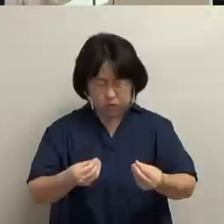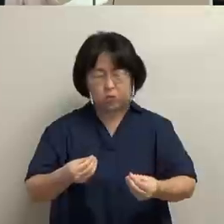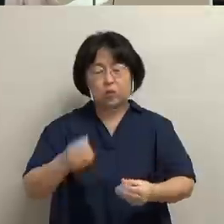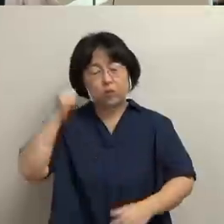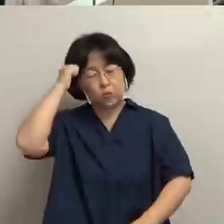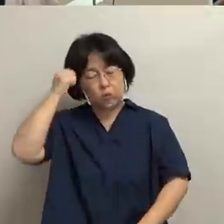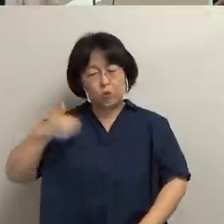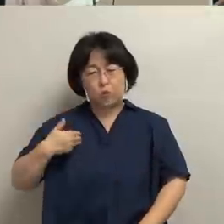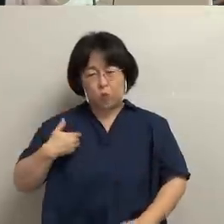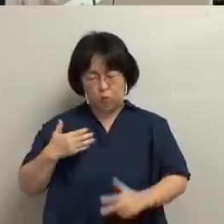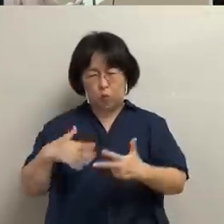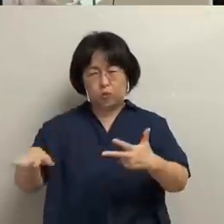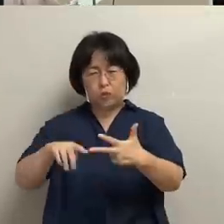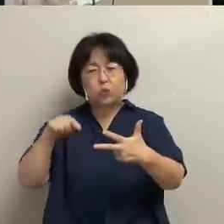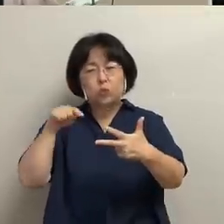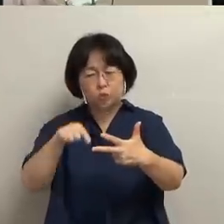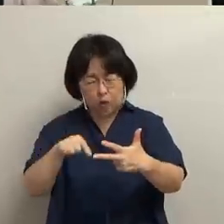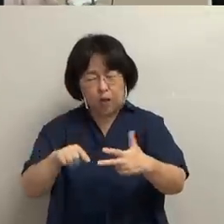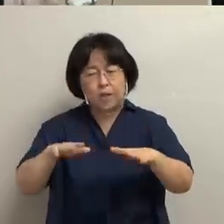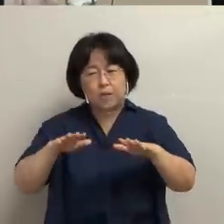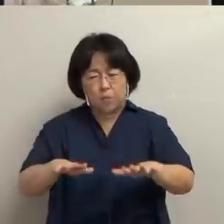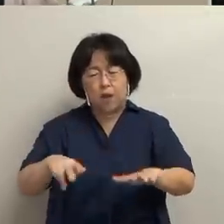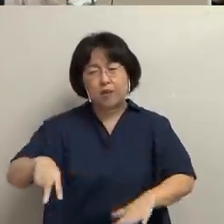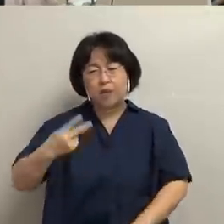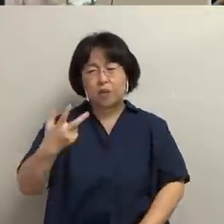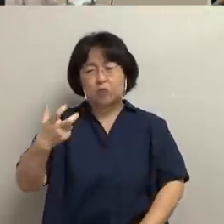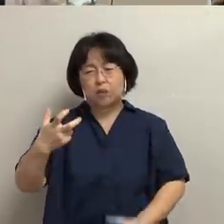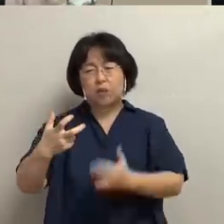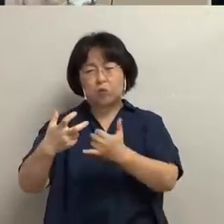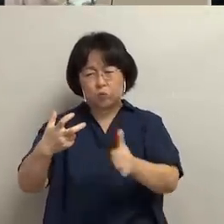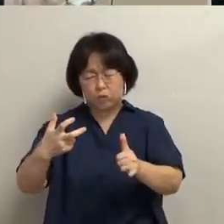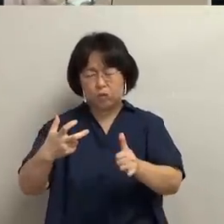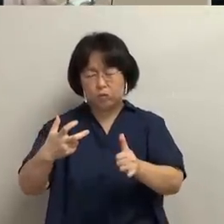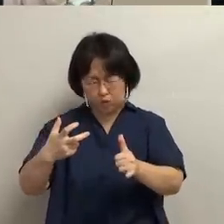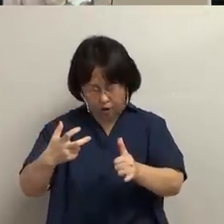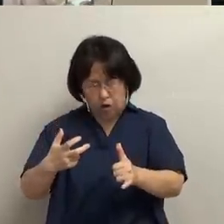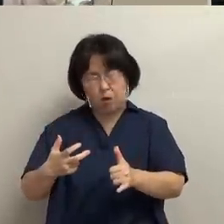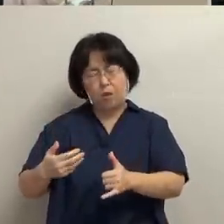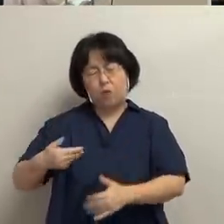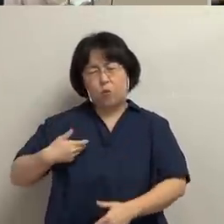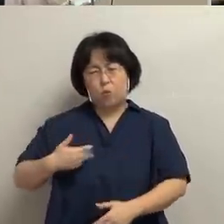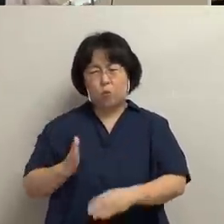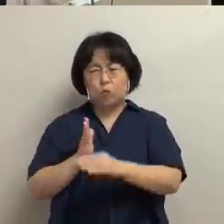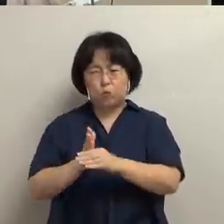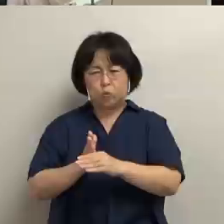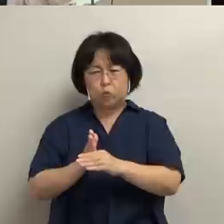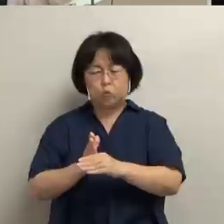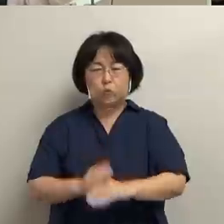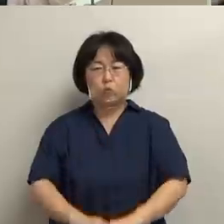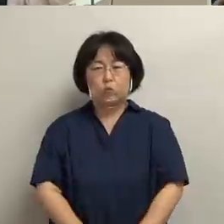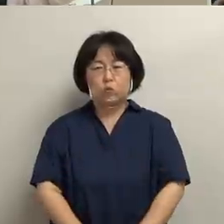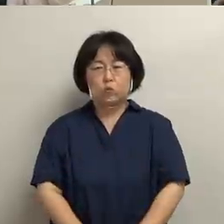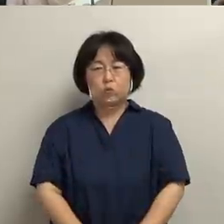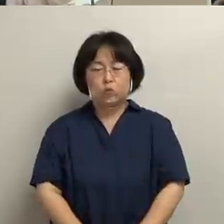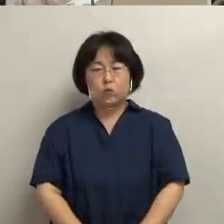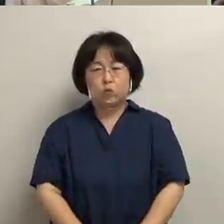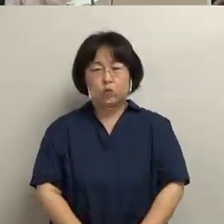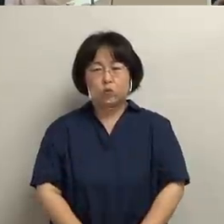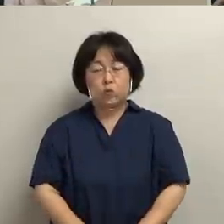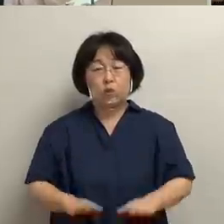施設はですね270人の方がご利用されていますで越冬を大股ですね新しくあの